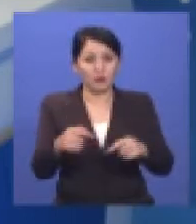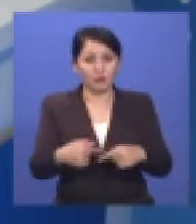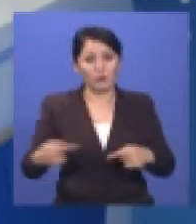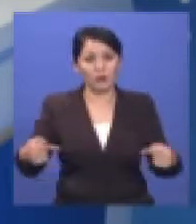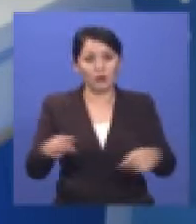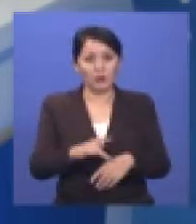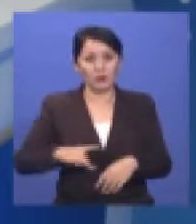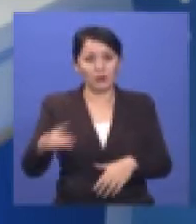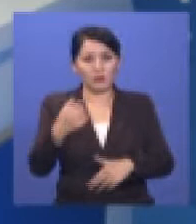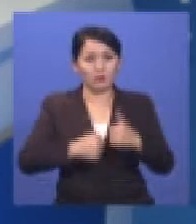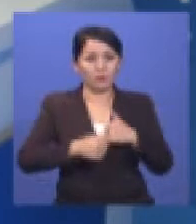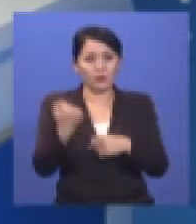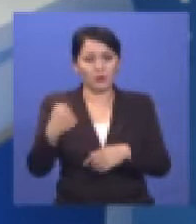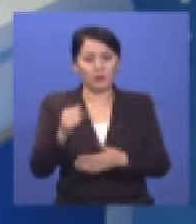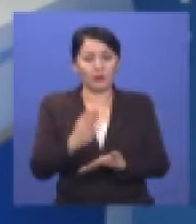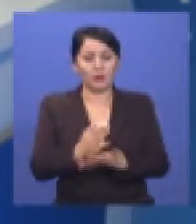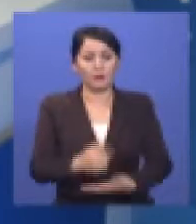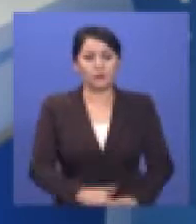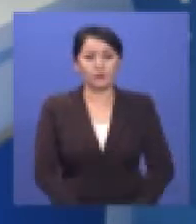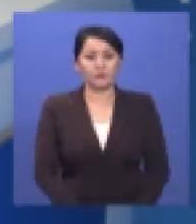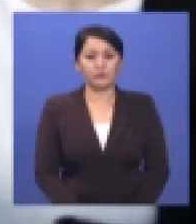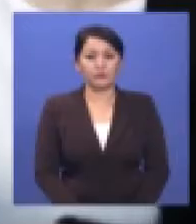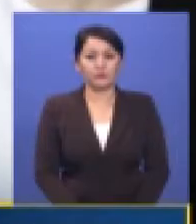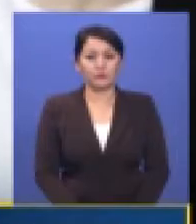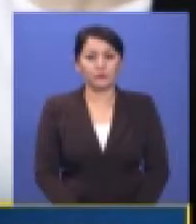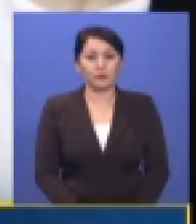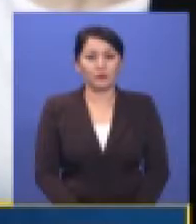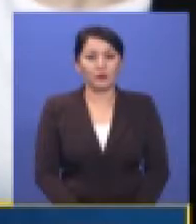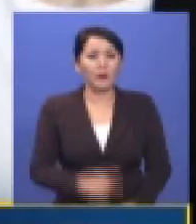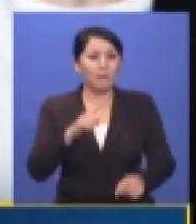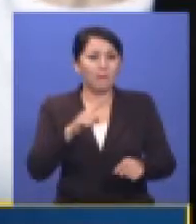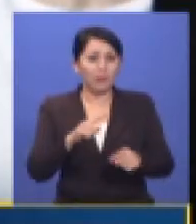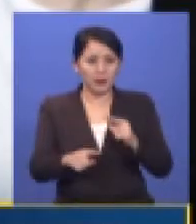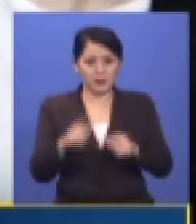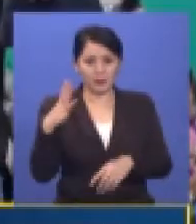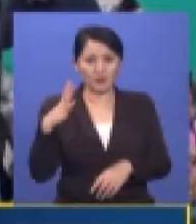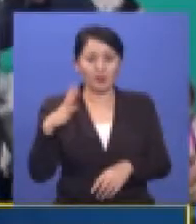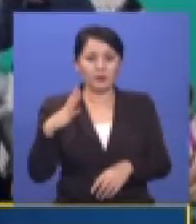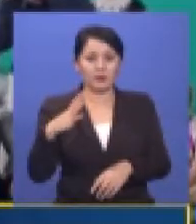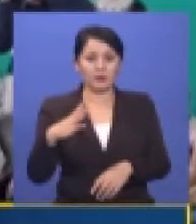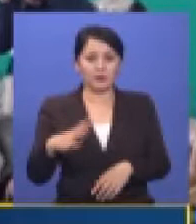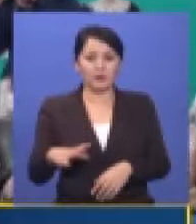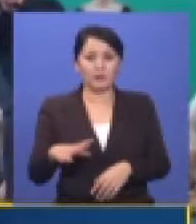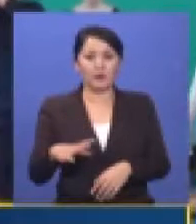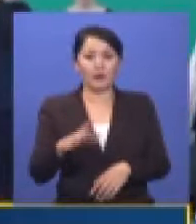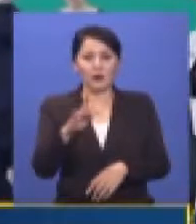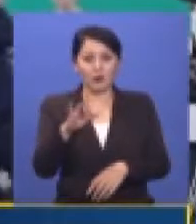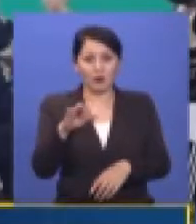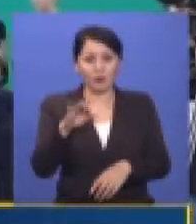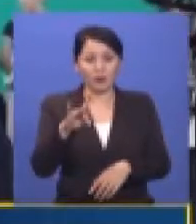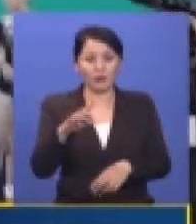түрлі республикалық жарыстардың жеңімпаздары да бар. Жылдам жүйрік икемді Арсений, Ислам, Артем және